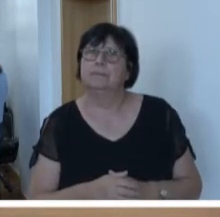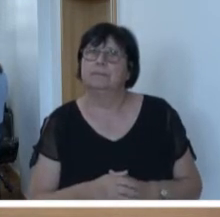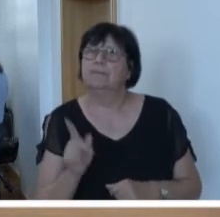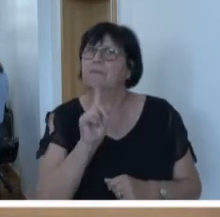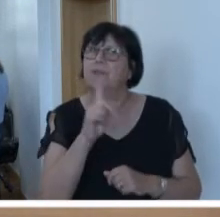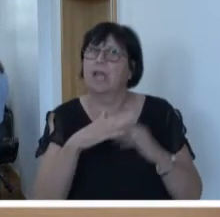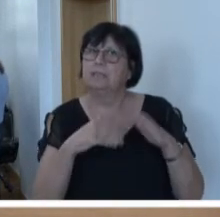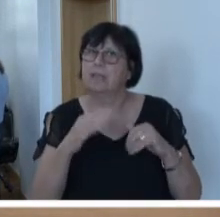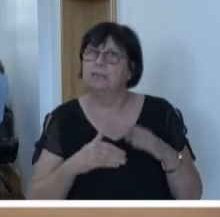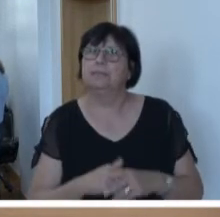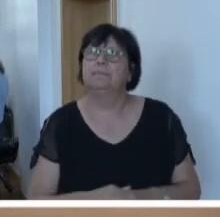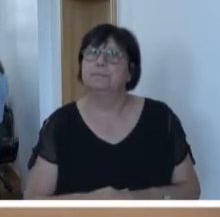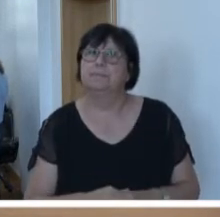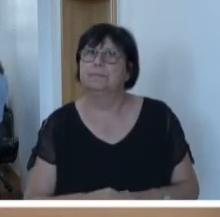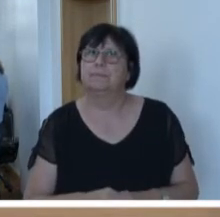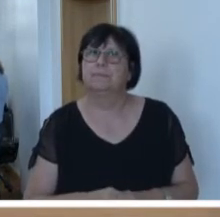Wer enthält sich der Stimme?